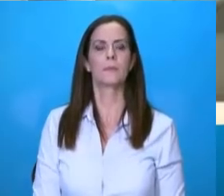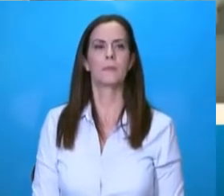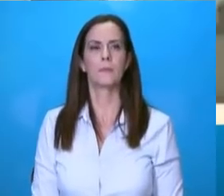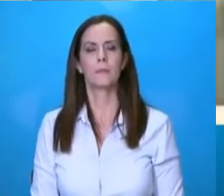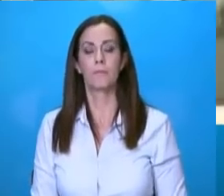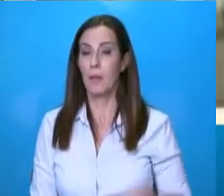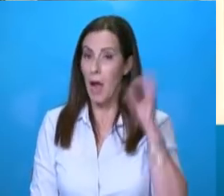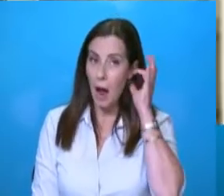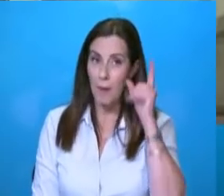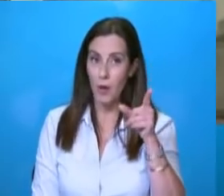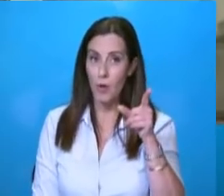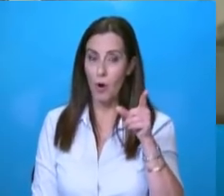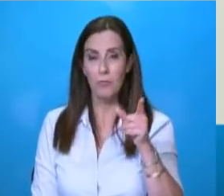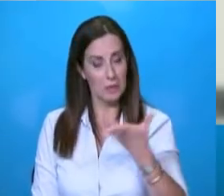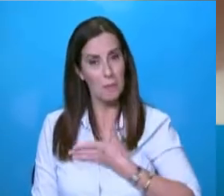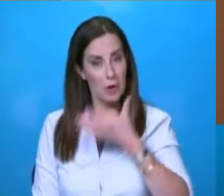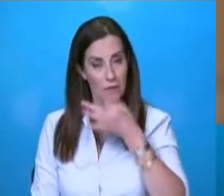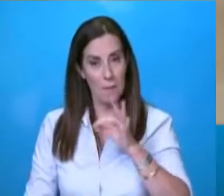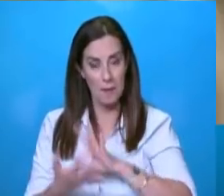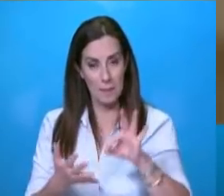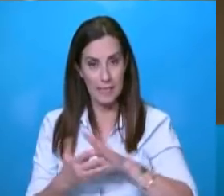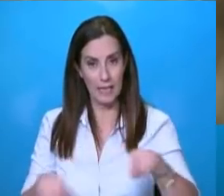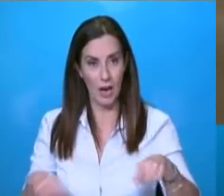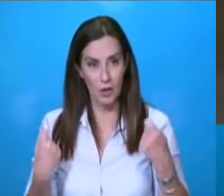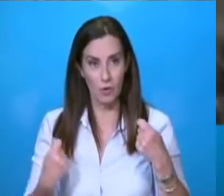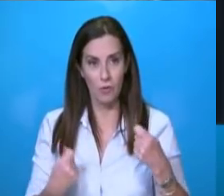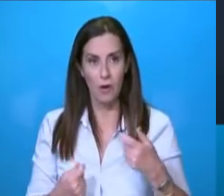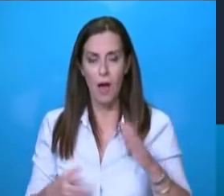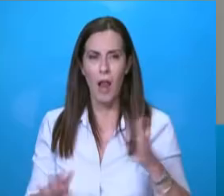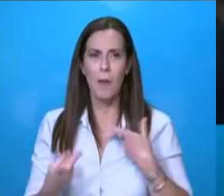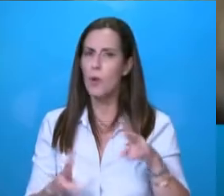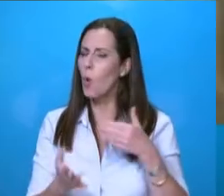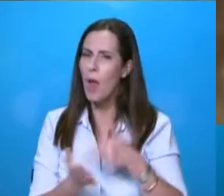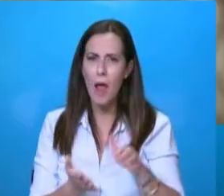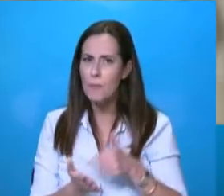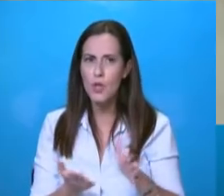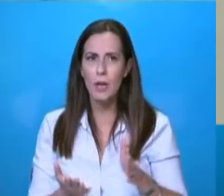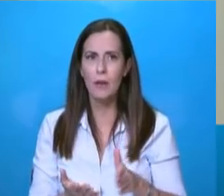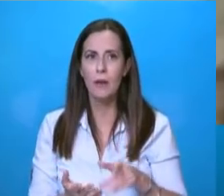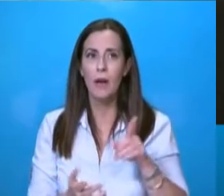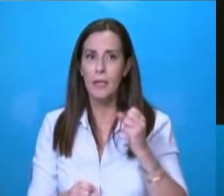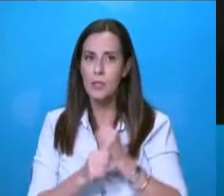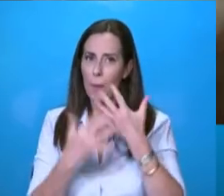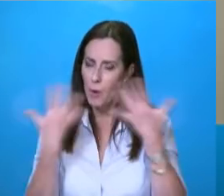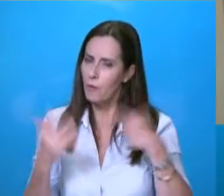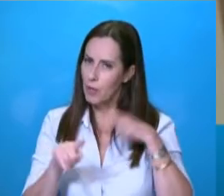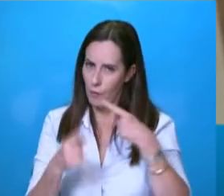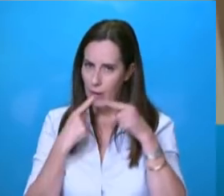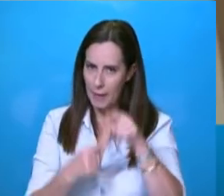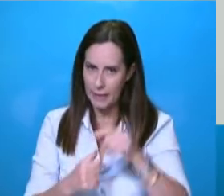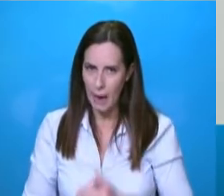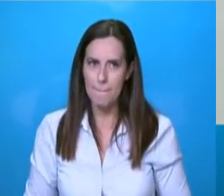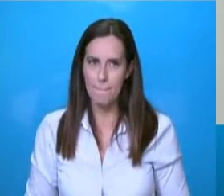את הבנות קיבלו דווקא יפה במשרדים הראשיים. למה אני לא יכולה להמציך? אני רק אעשה איזשהו ברור ואני אבוא לדבר